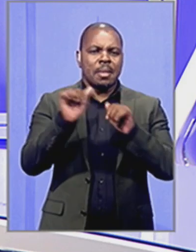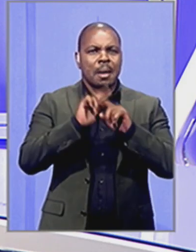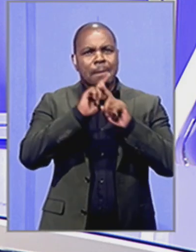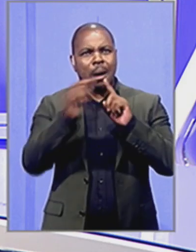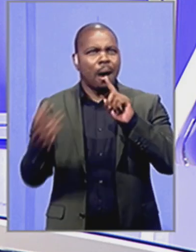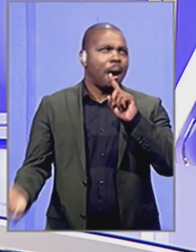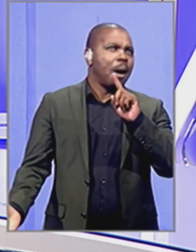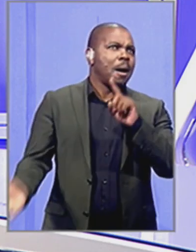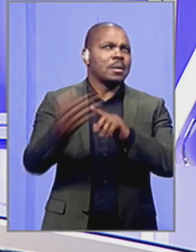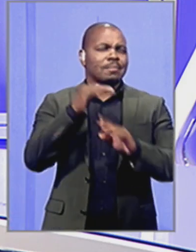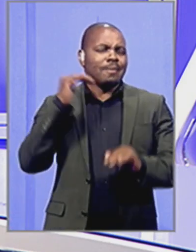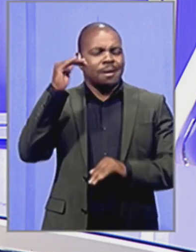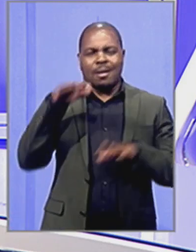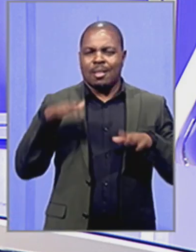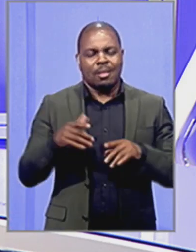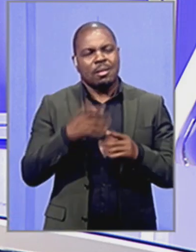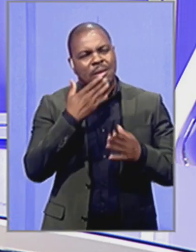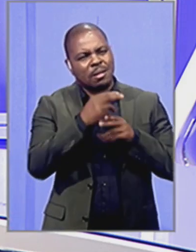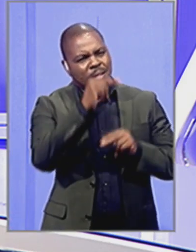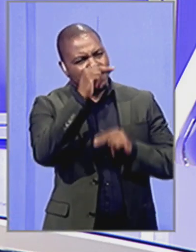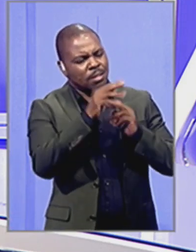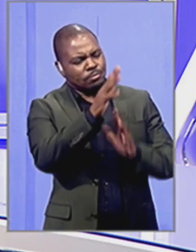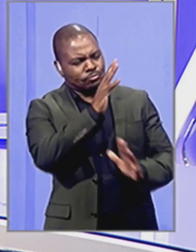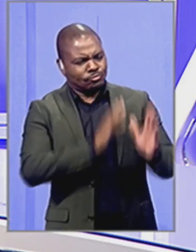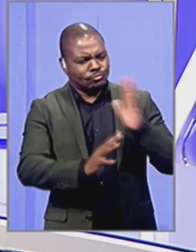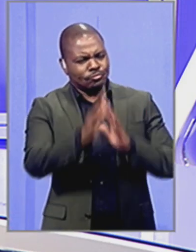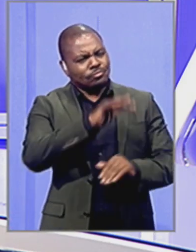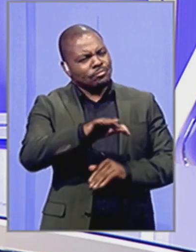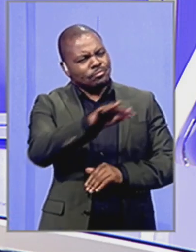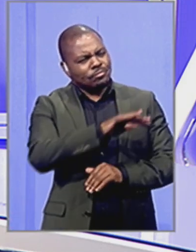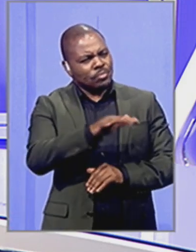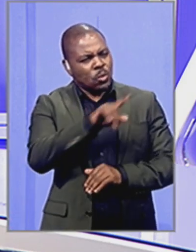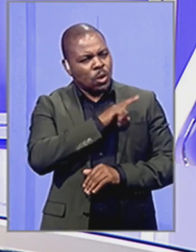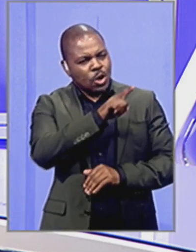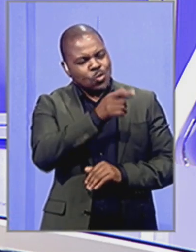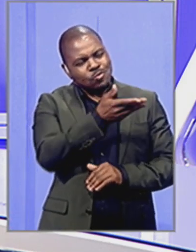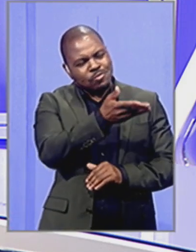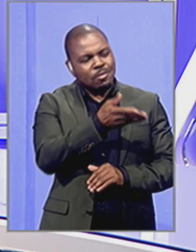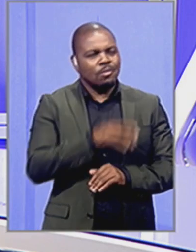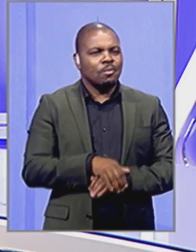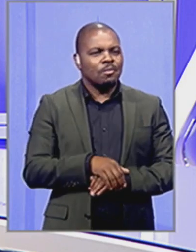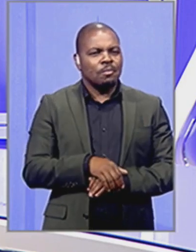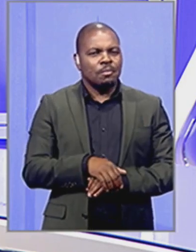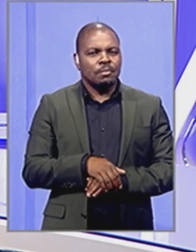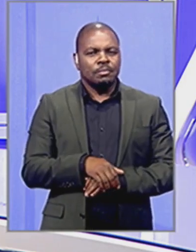nyakang go ba gona ka boripana nke le ra le maemo bjale ka motho wa bitšego kgauswi.